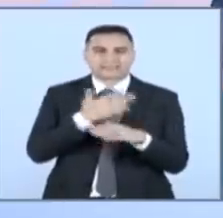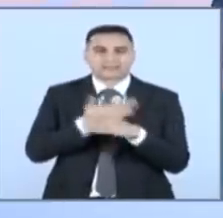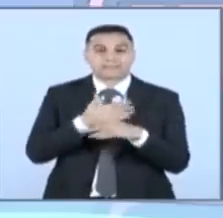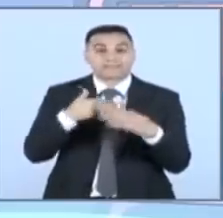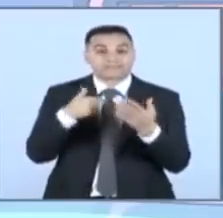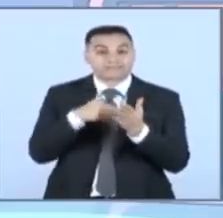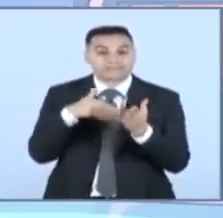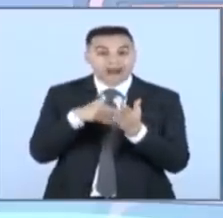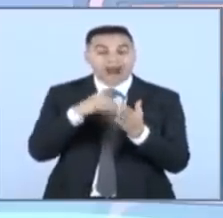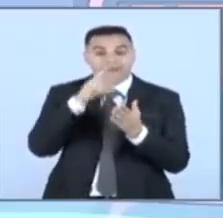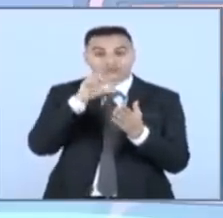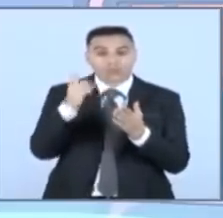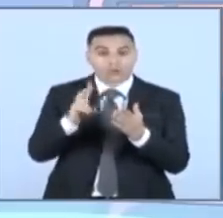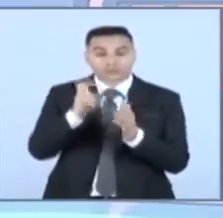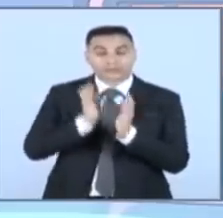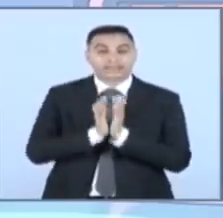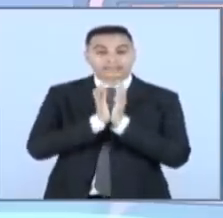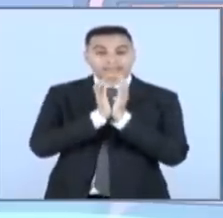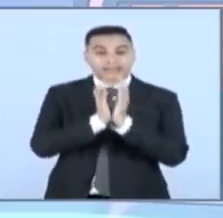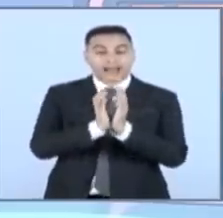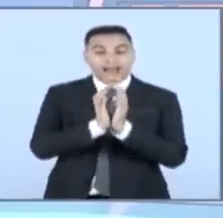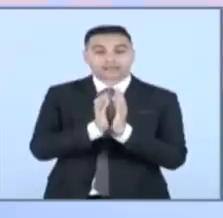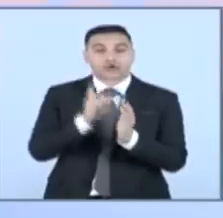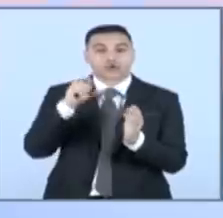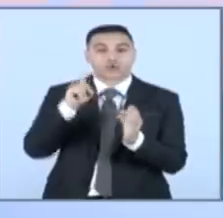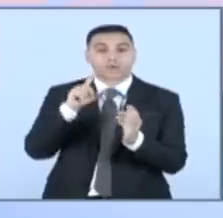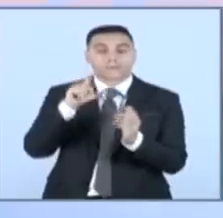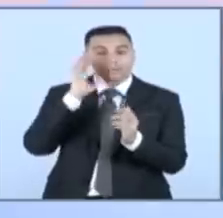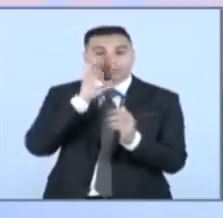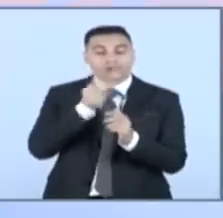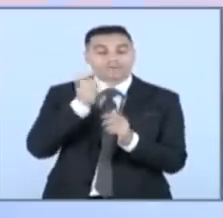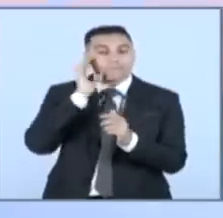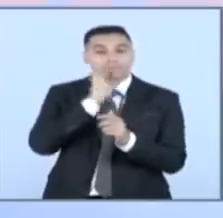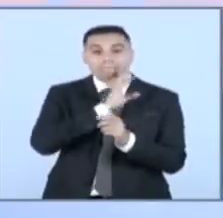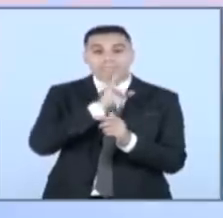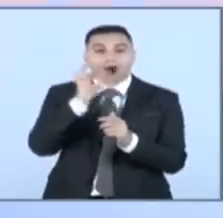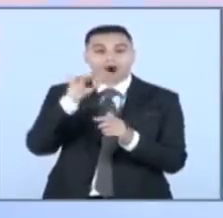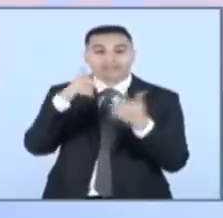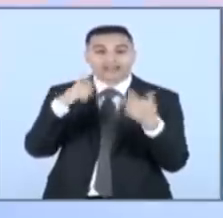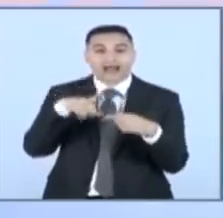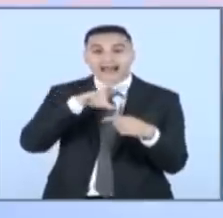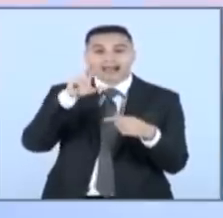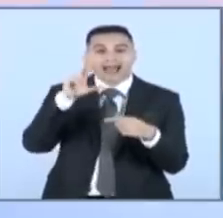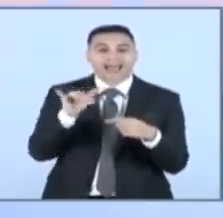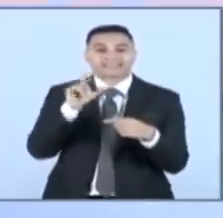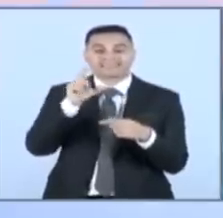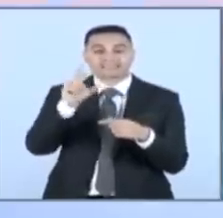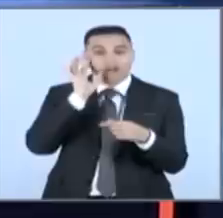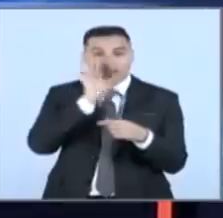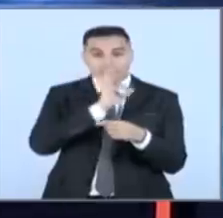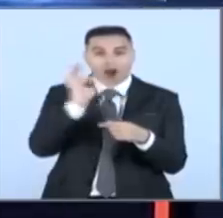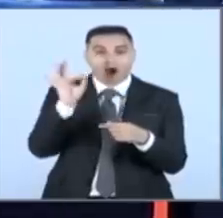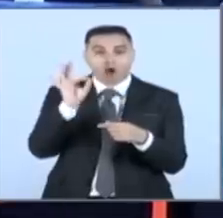1971. عيلة نيازي فيه إجابة؟ لا. أشهر شاعر لاتيني بابلو